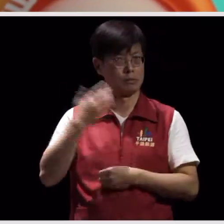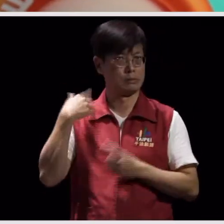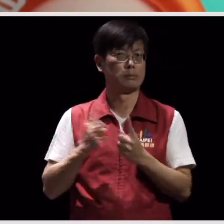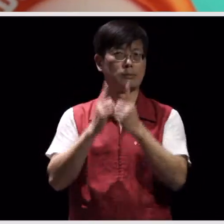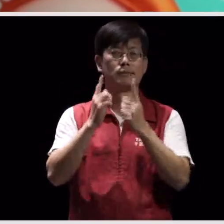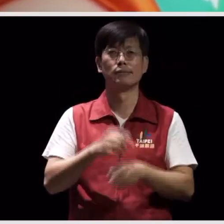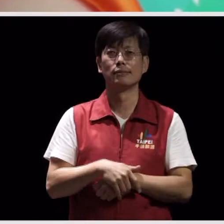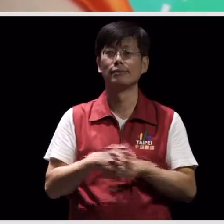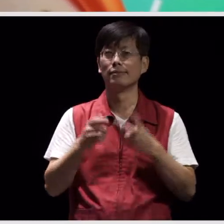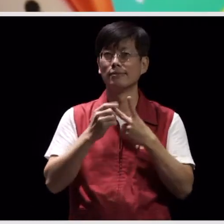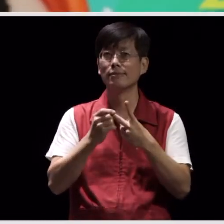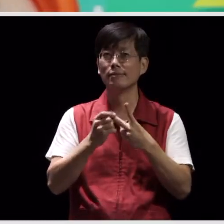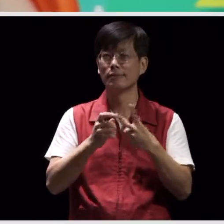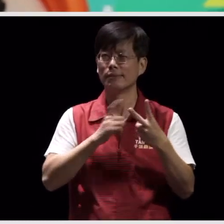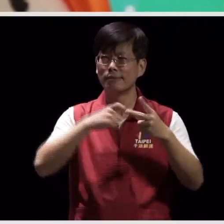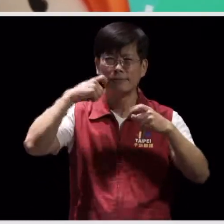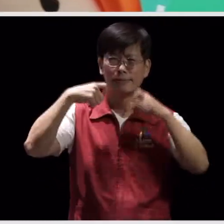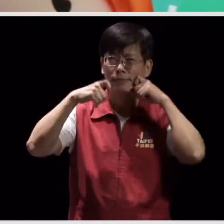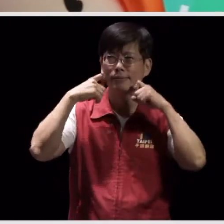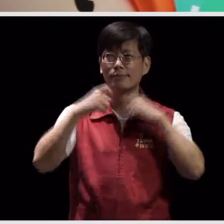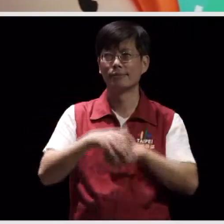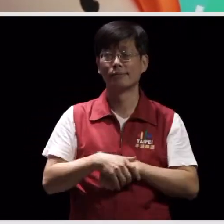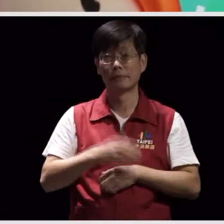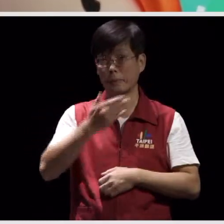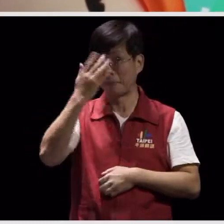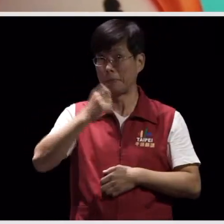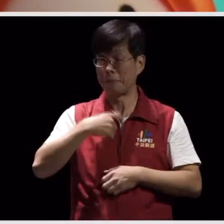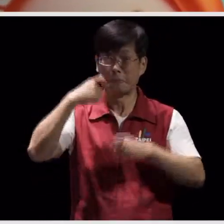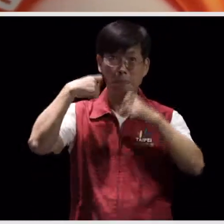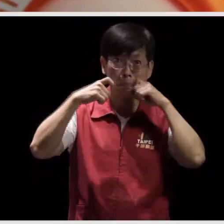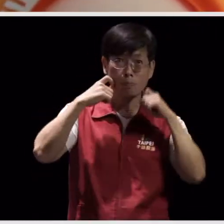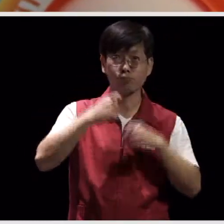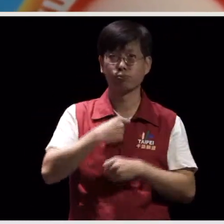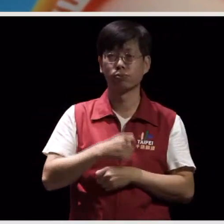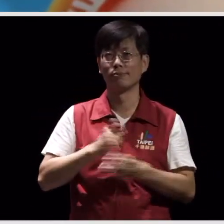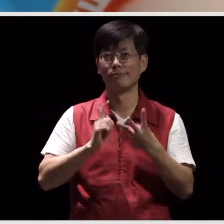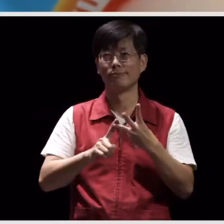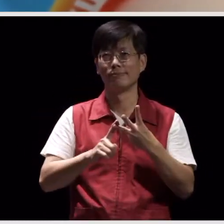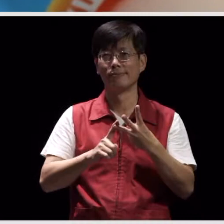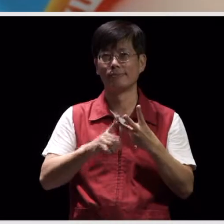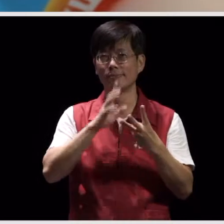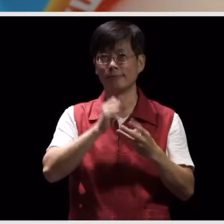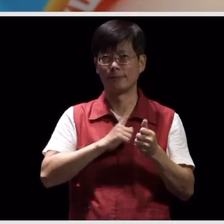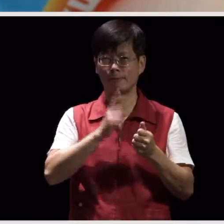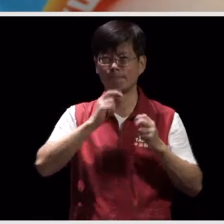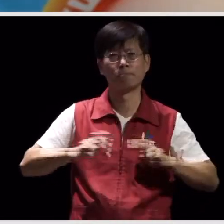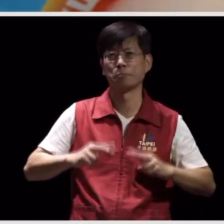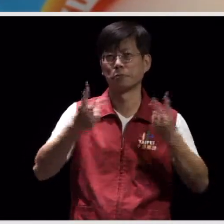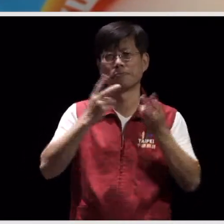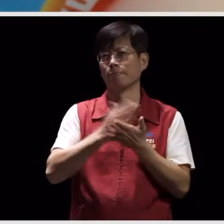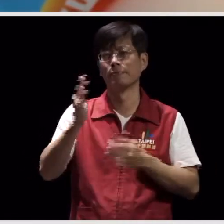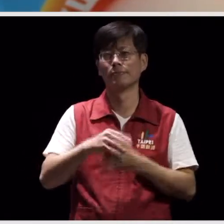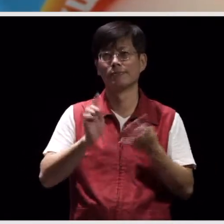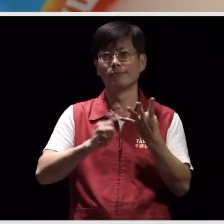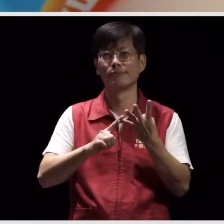的。然后第二个是好奇，对，我觉得旅行需要好奇心的。然后第三个是学习，对，然